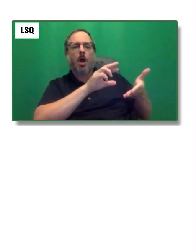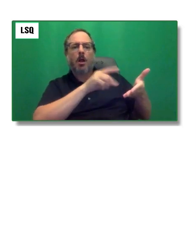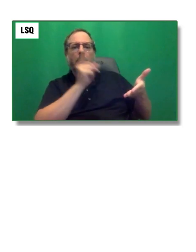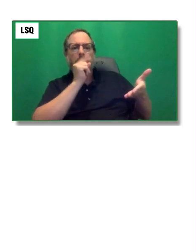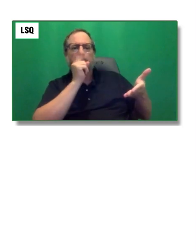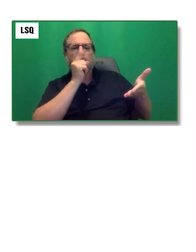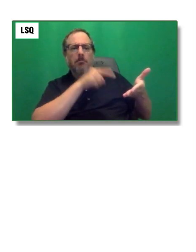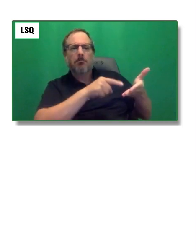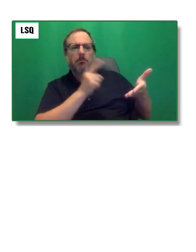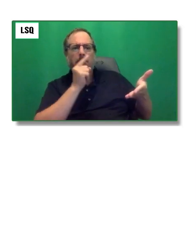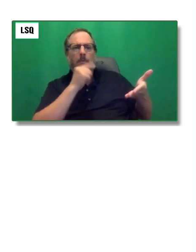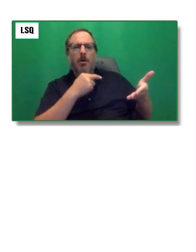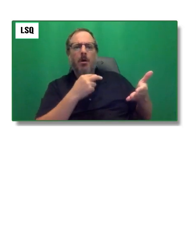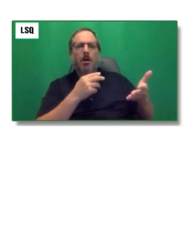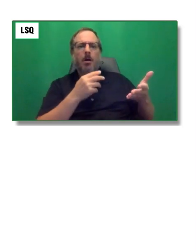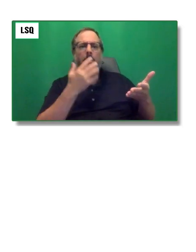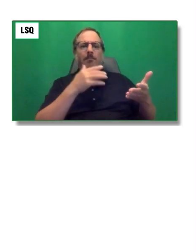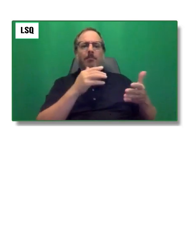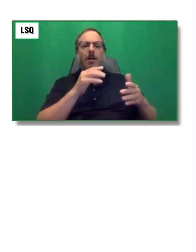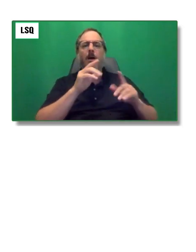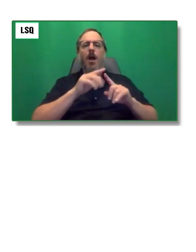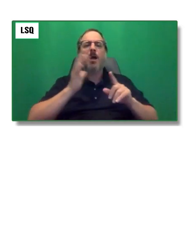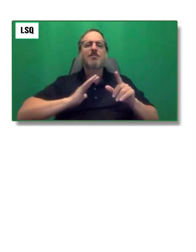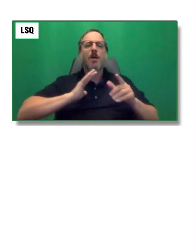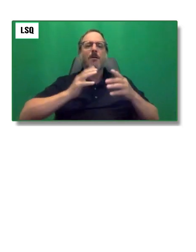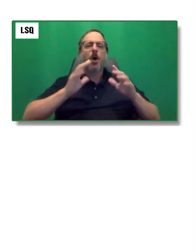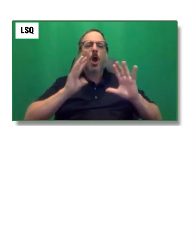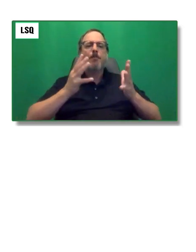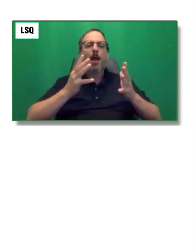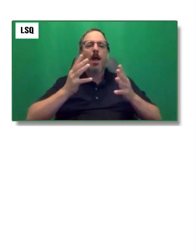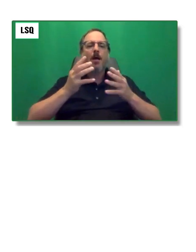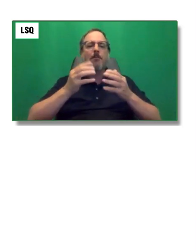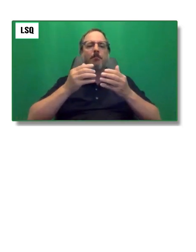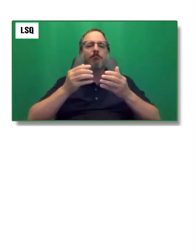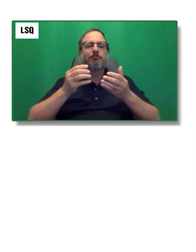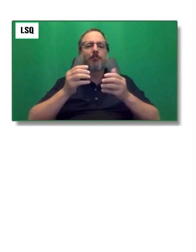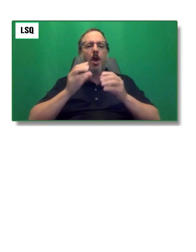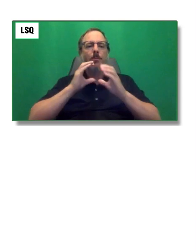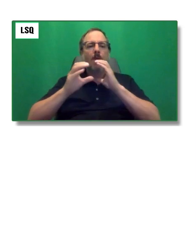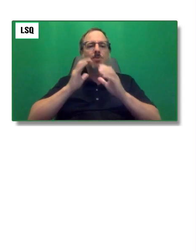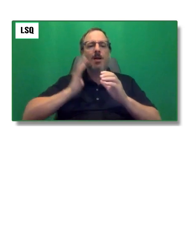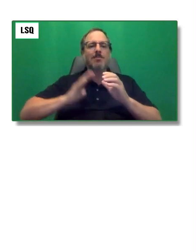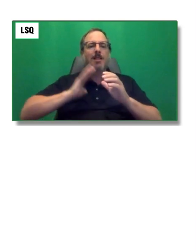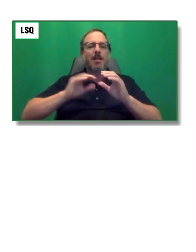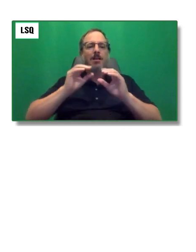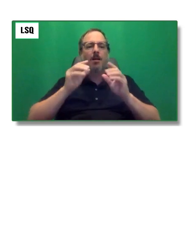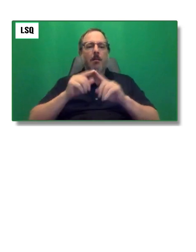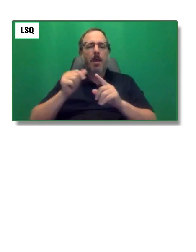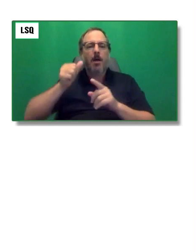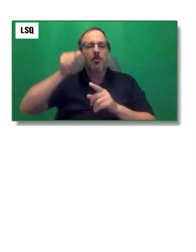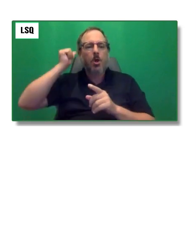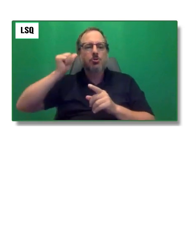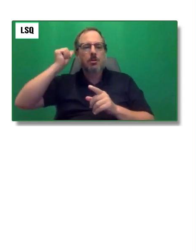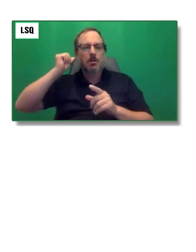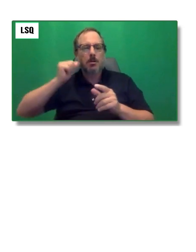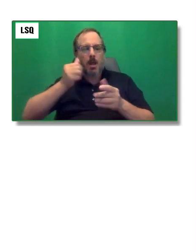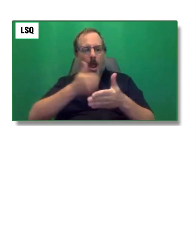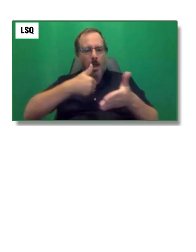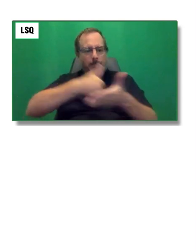nous avons peut-être un guide audio qui serait disponible. Est-ce que c'est une bonne option de rechange ou est-ce qu'on est